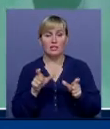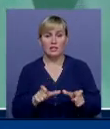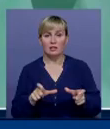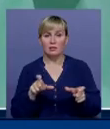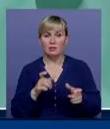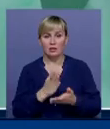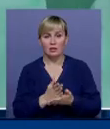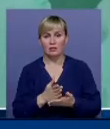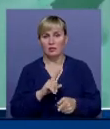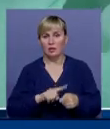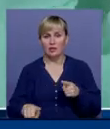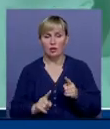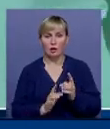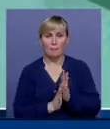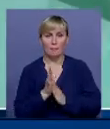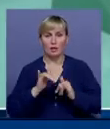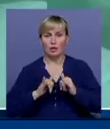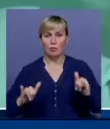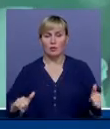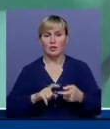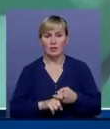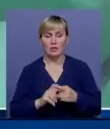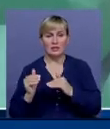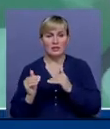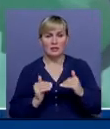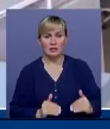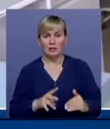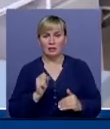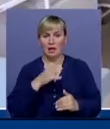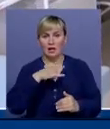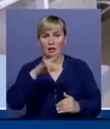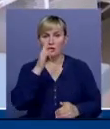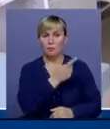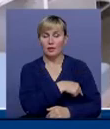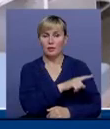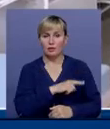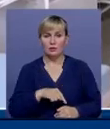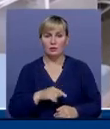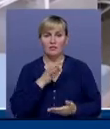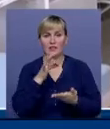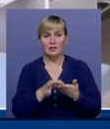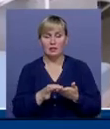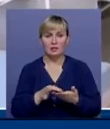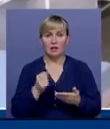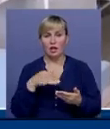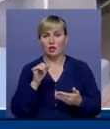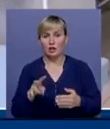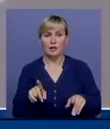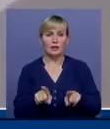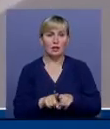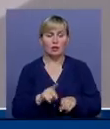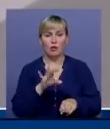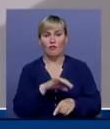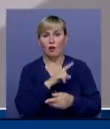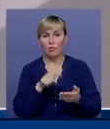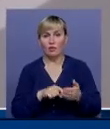позволили избежать резких подъемов заражаемости, снизить нагрузку на отечественную медицину. Высказалась Исмагамбетова и относительно вопроса